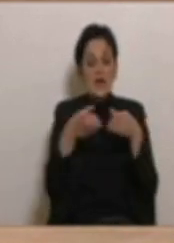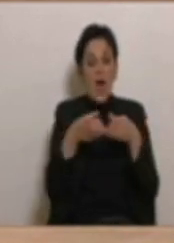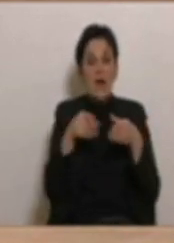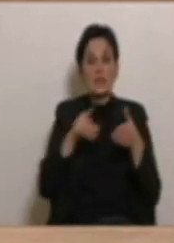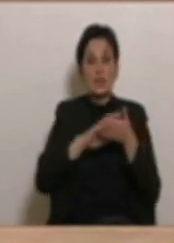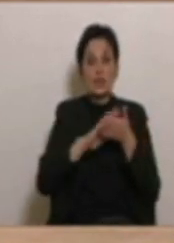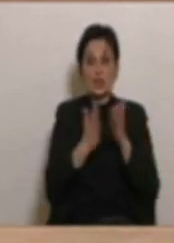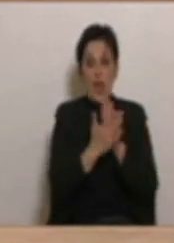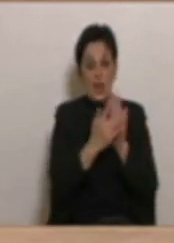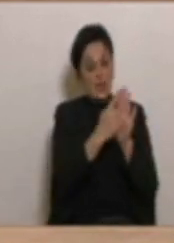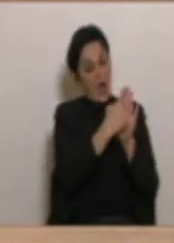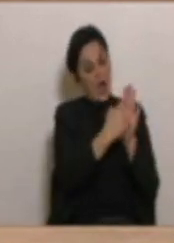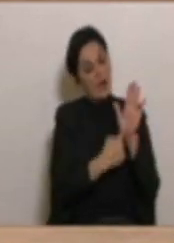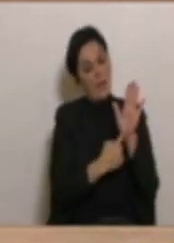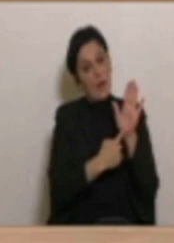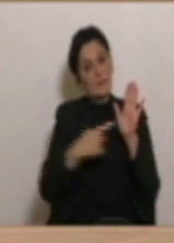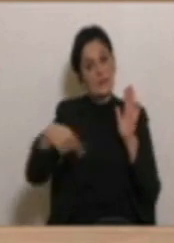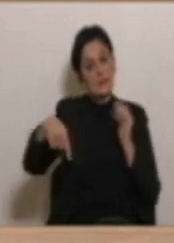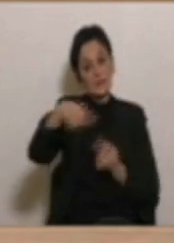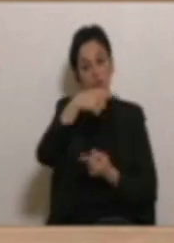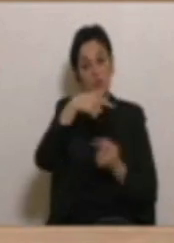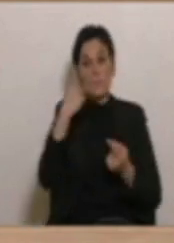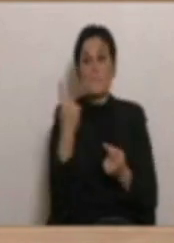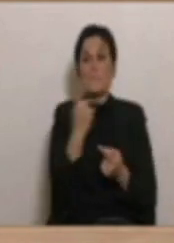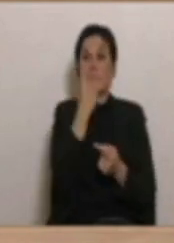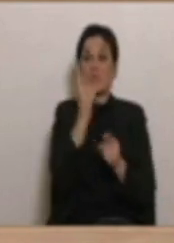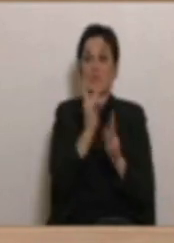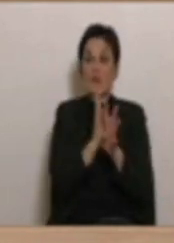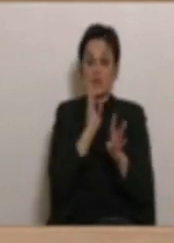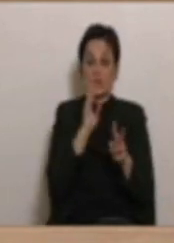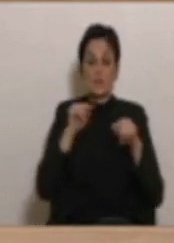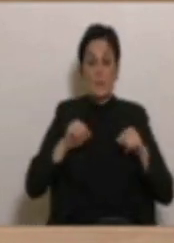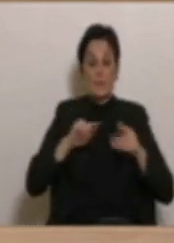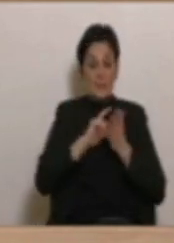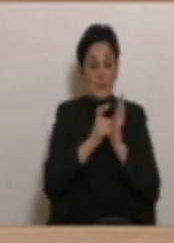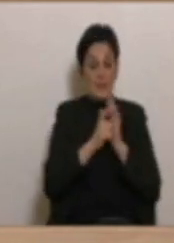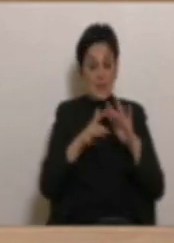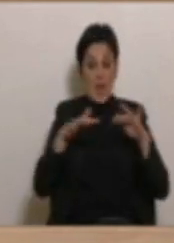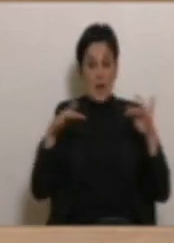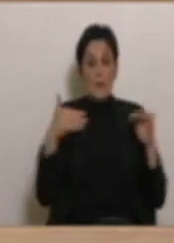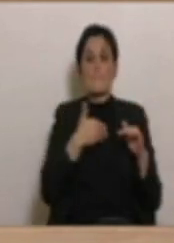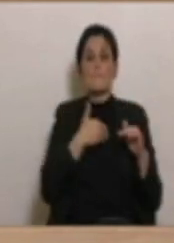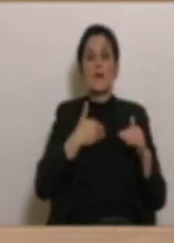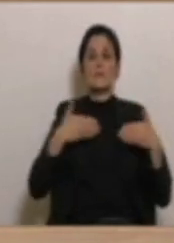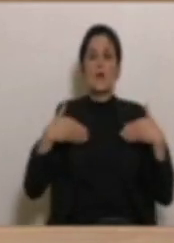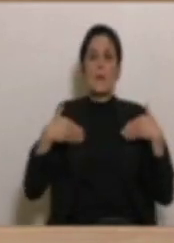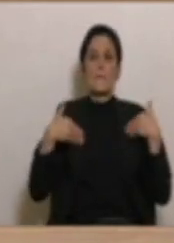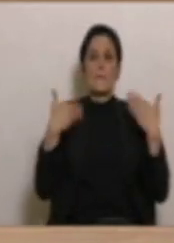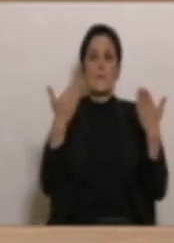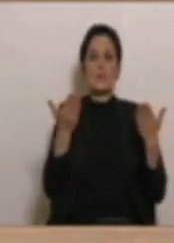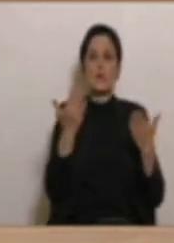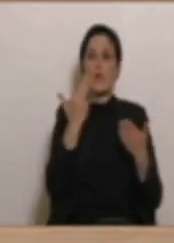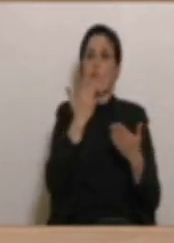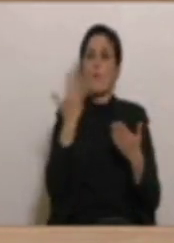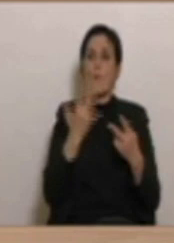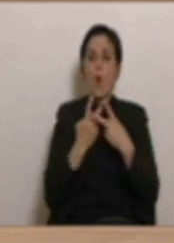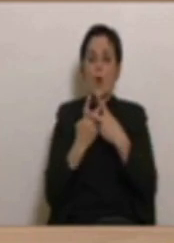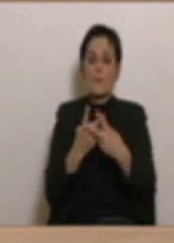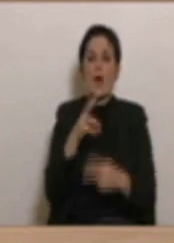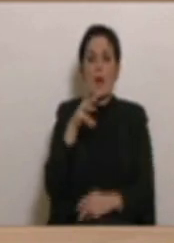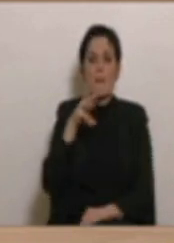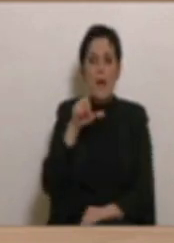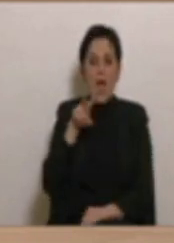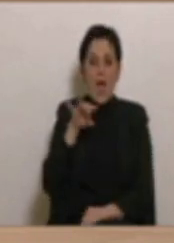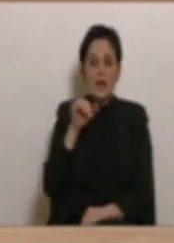შეთანხმების გარშემო. ამიტომ დღეს მე პირველ რიგში აქ ამ დარბაზიდან მინდა მივესალმო პოლიტპატიმარ ნიკამელიას,